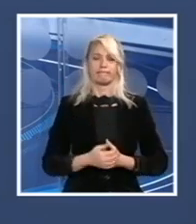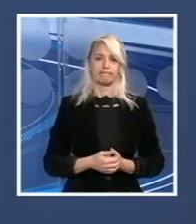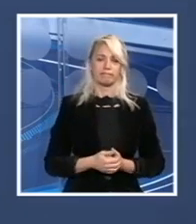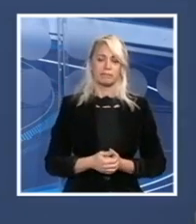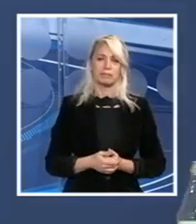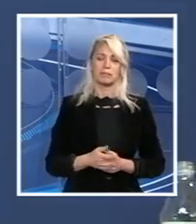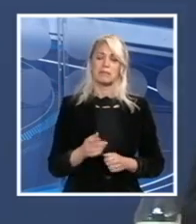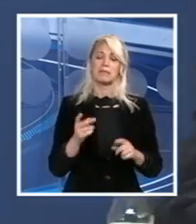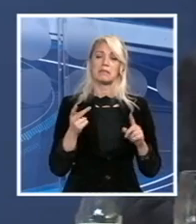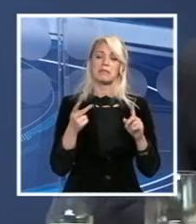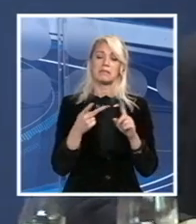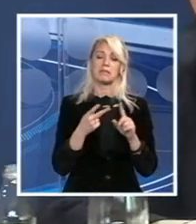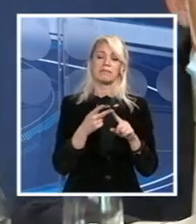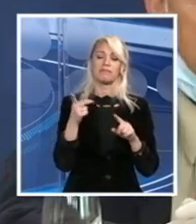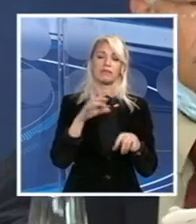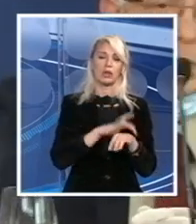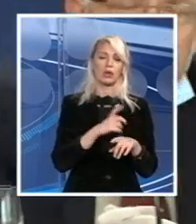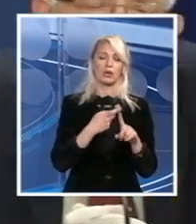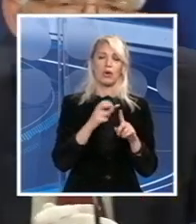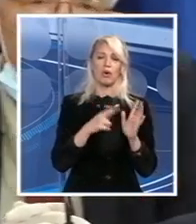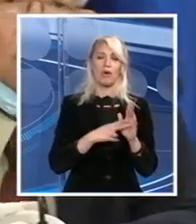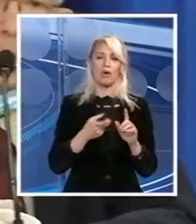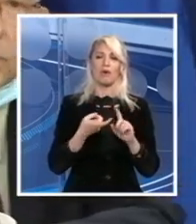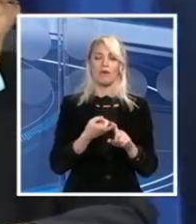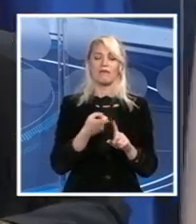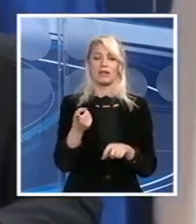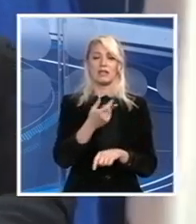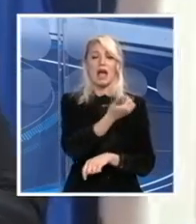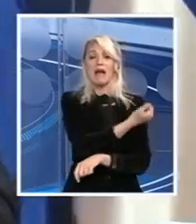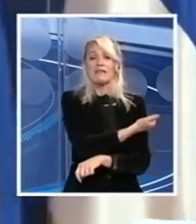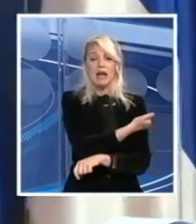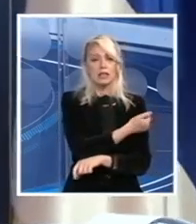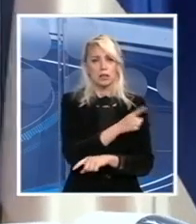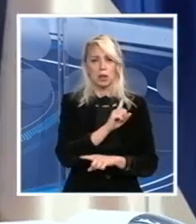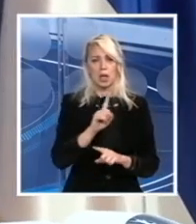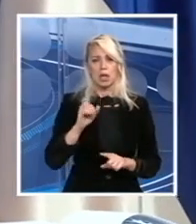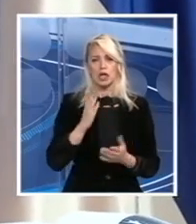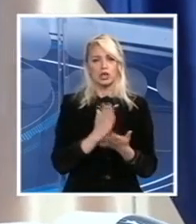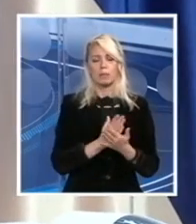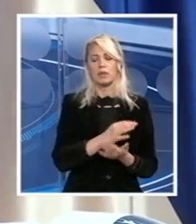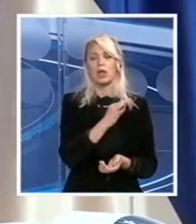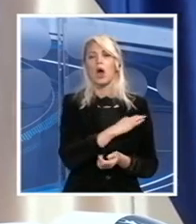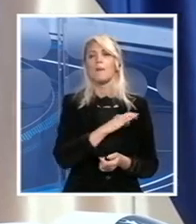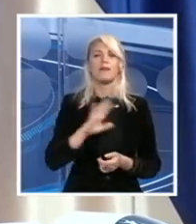Što se tiče vakcinacije, ona sasvim sigurno neće biti obavezna za sve, jer je to